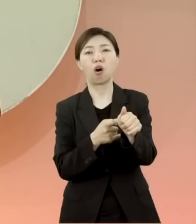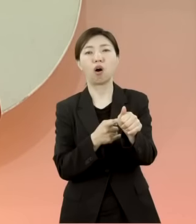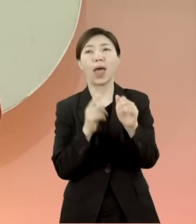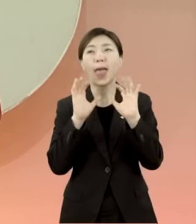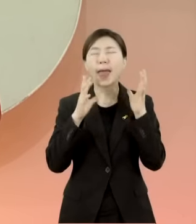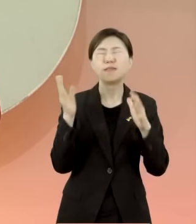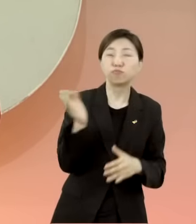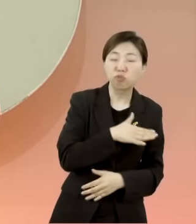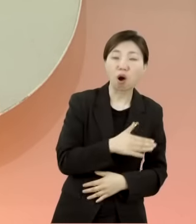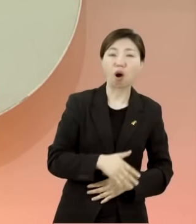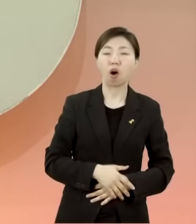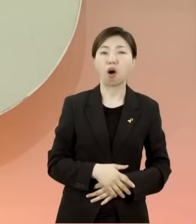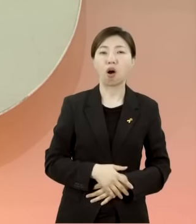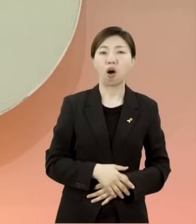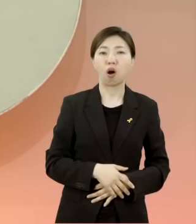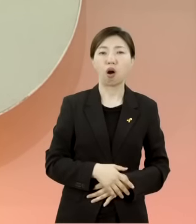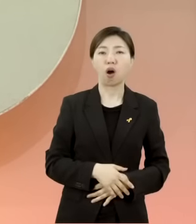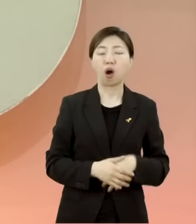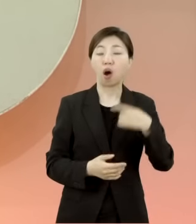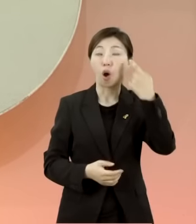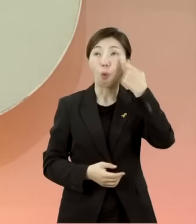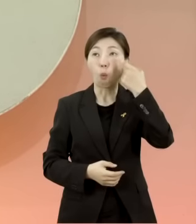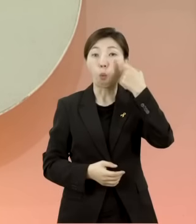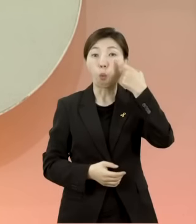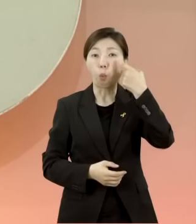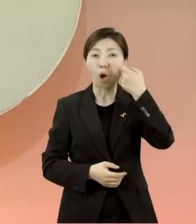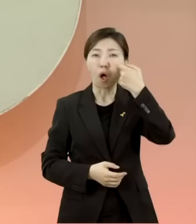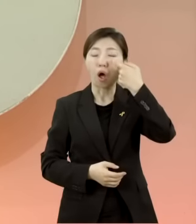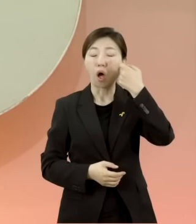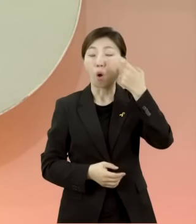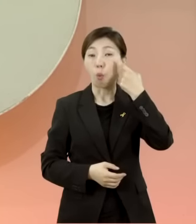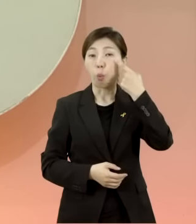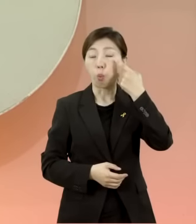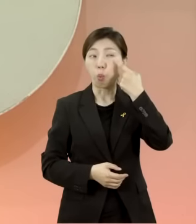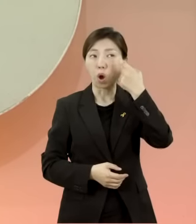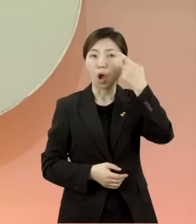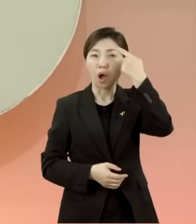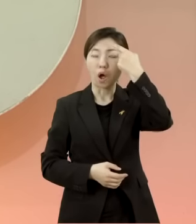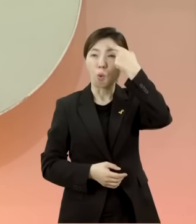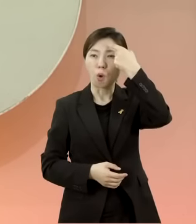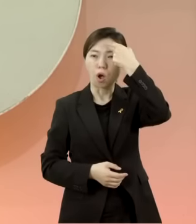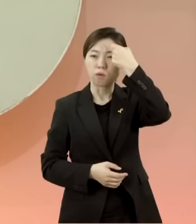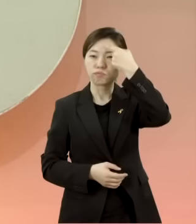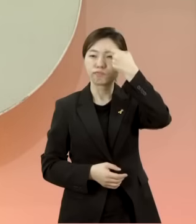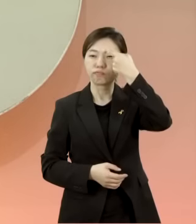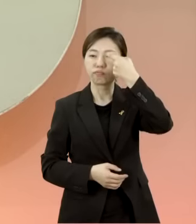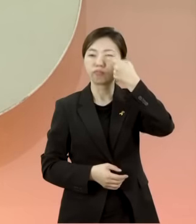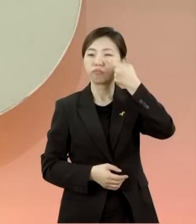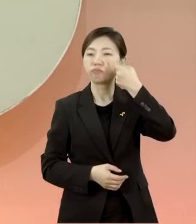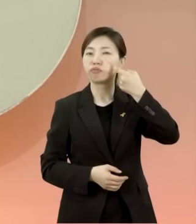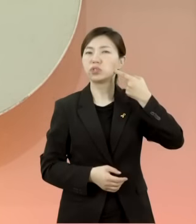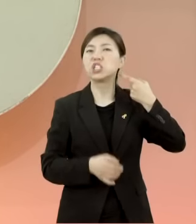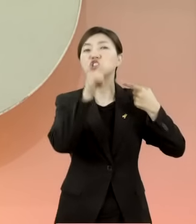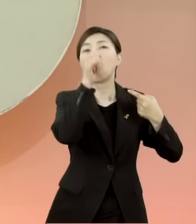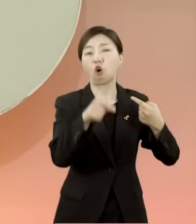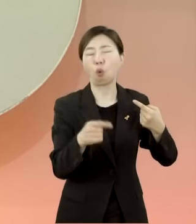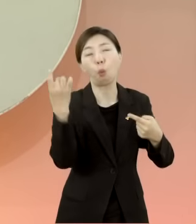어렸을 때부터 이렇게 왼쪽 눈에 왼쪽 눈으로 해가지고 얼굴에 이렇게 긁힌 자국이